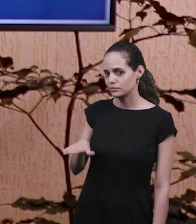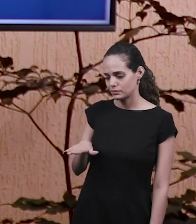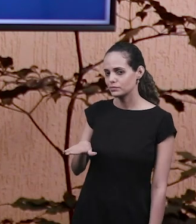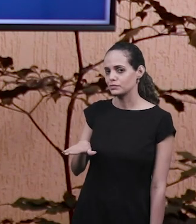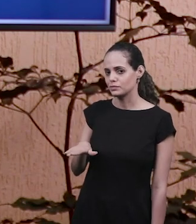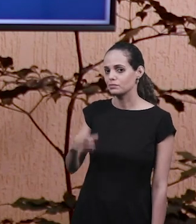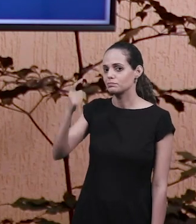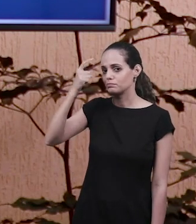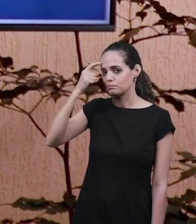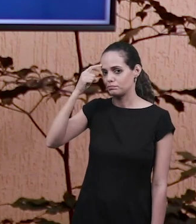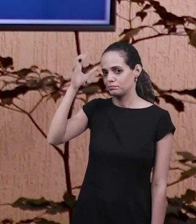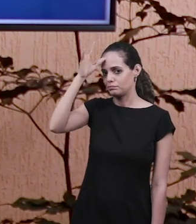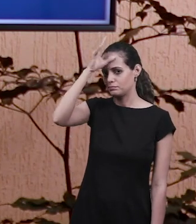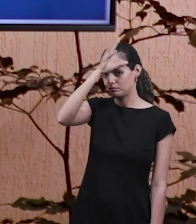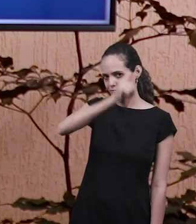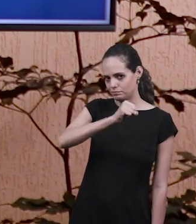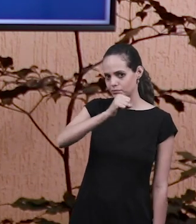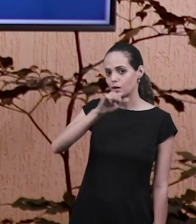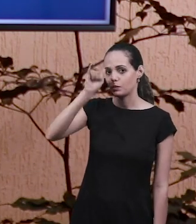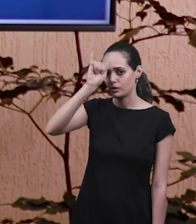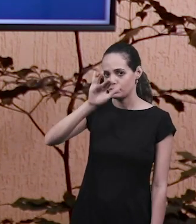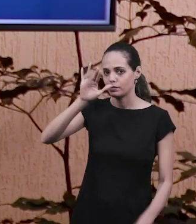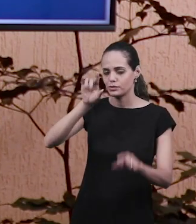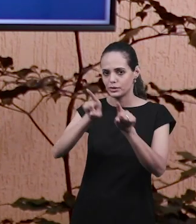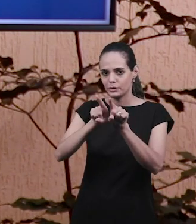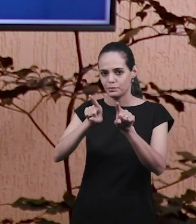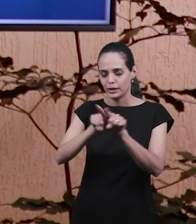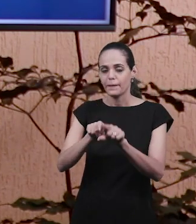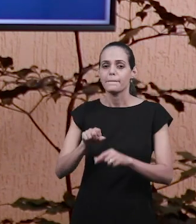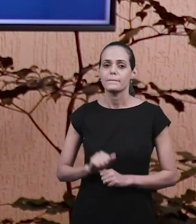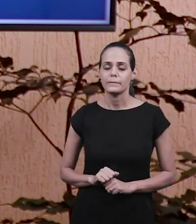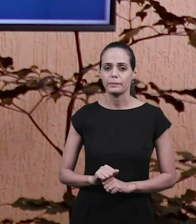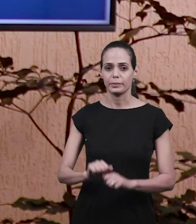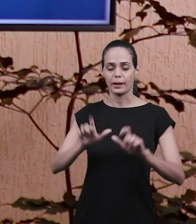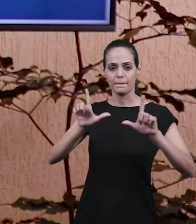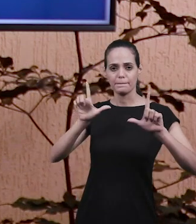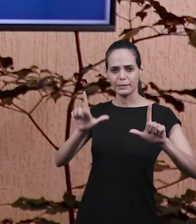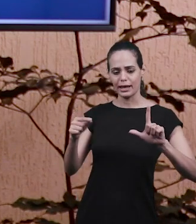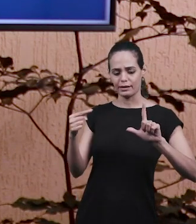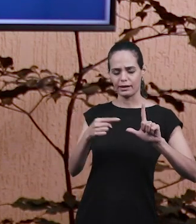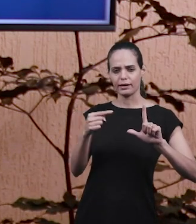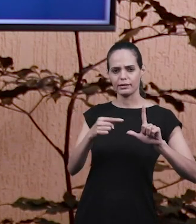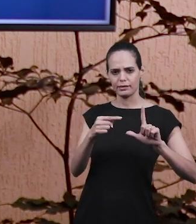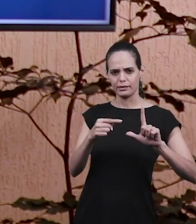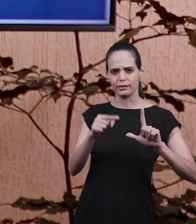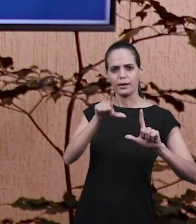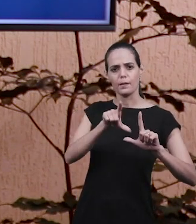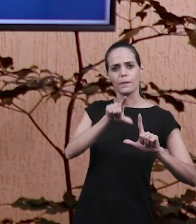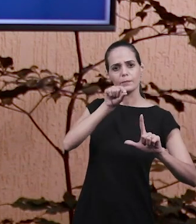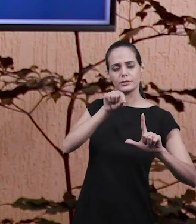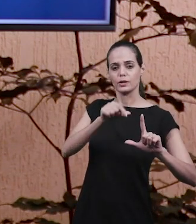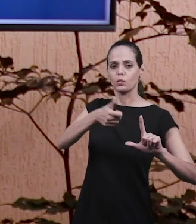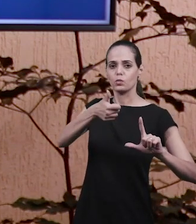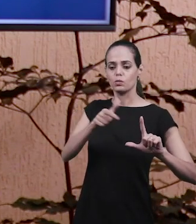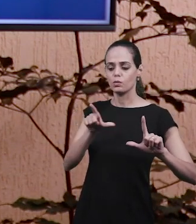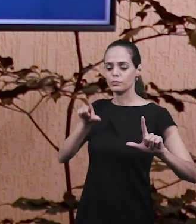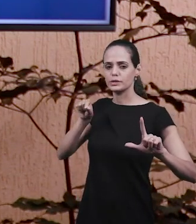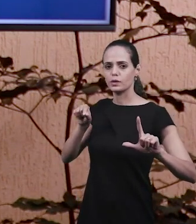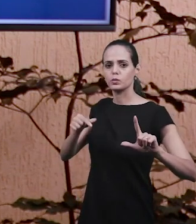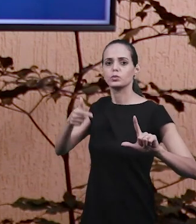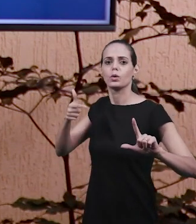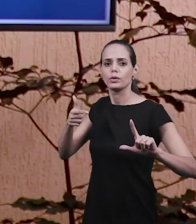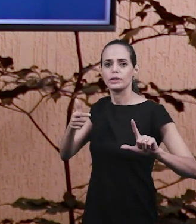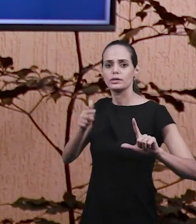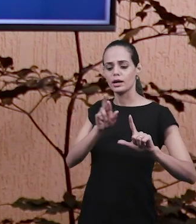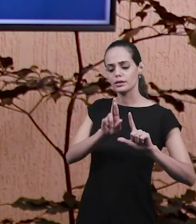et dans la compréhension. Des affiches avec l'option de réponse. Je peux commencer avec une option 1 et 2. La réponse,